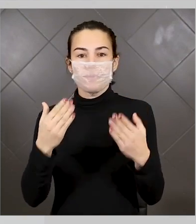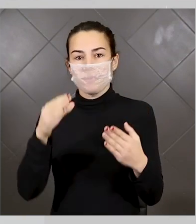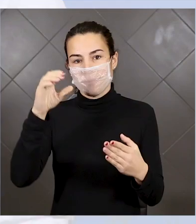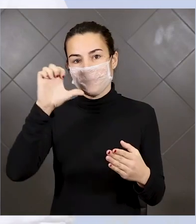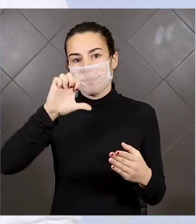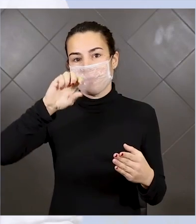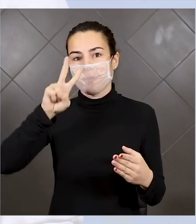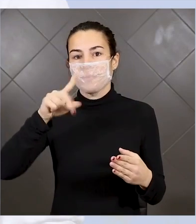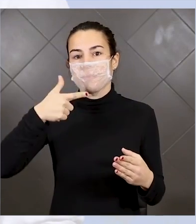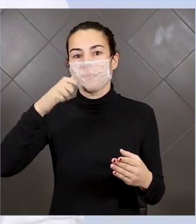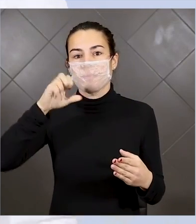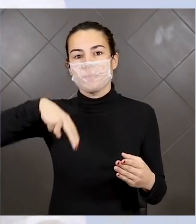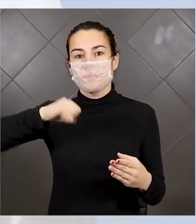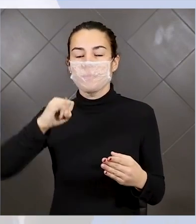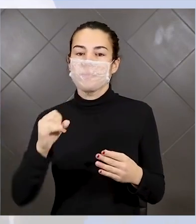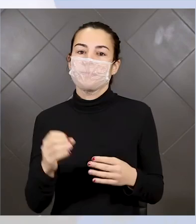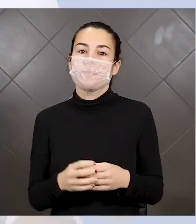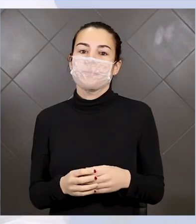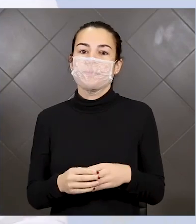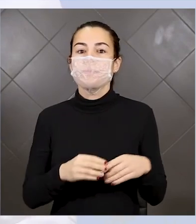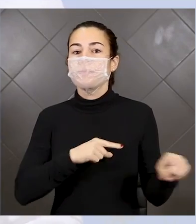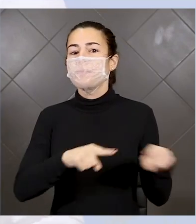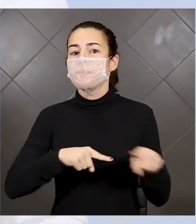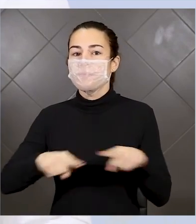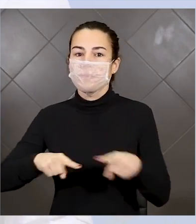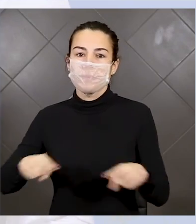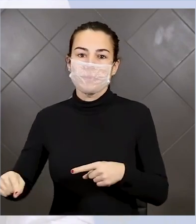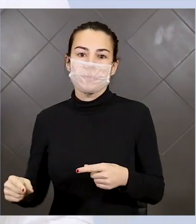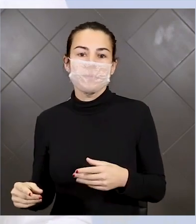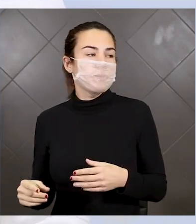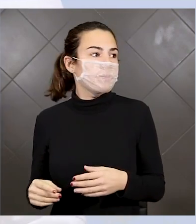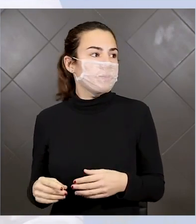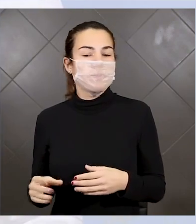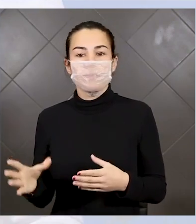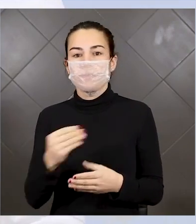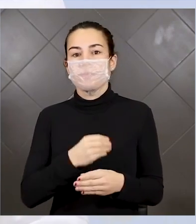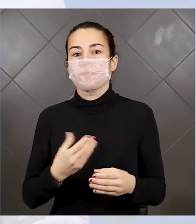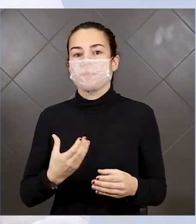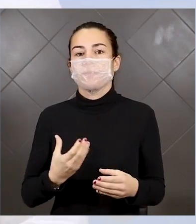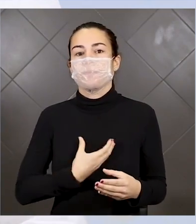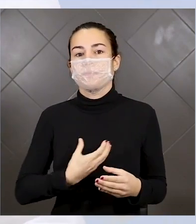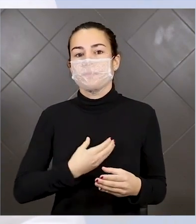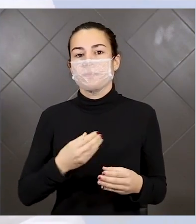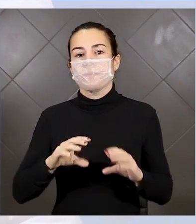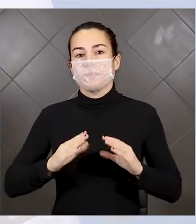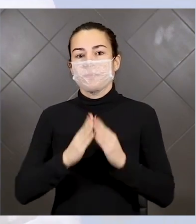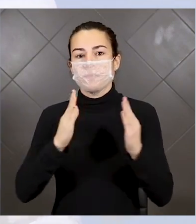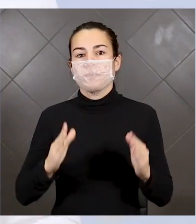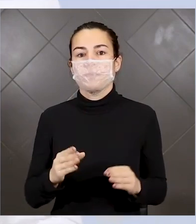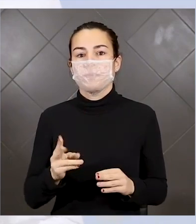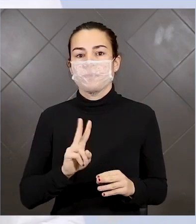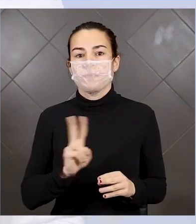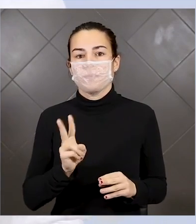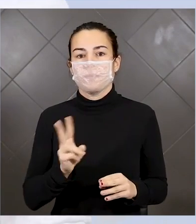organitzar tota aquesta moguda en el vostre Ajuntament de Sant Vicenç dels Horts i, bueno, i a tothom de